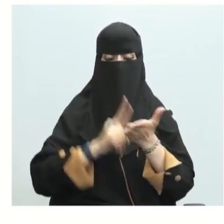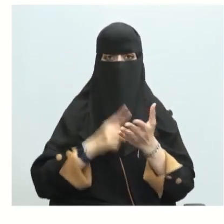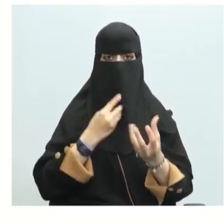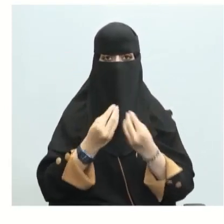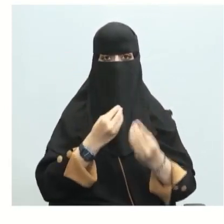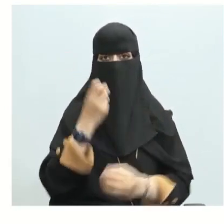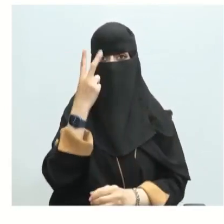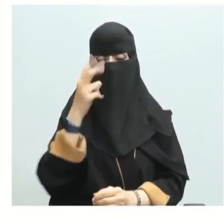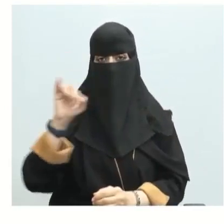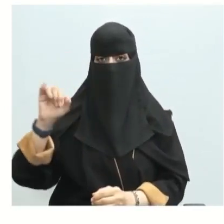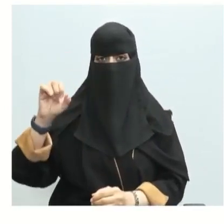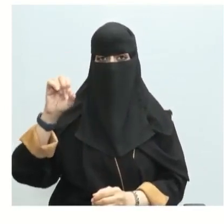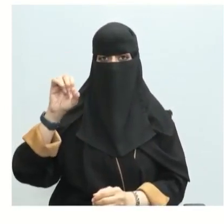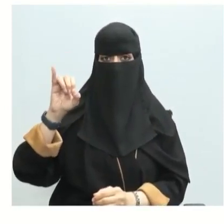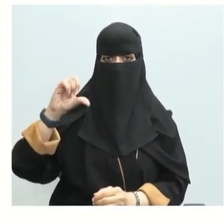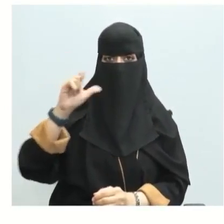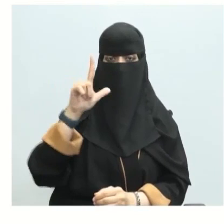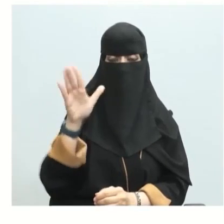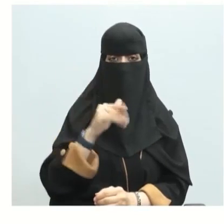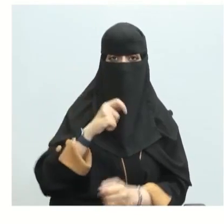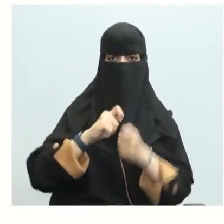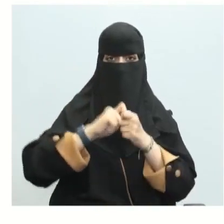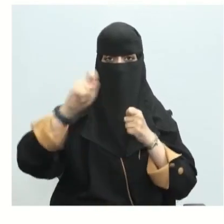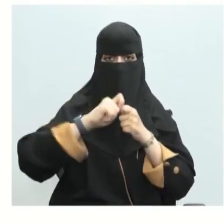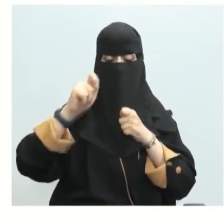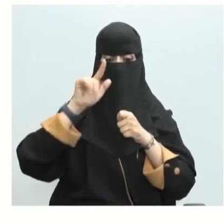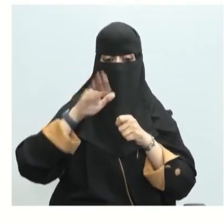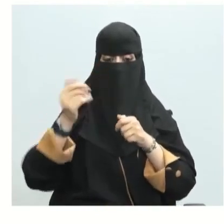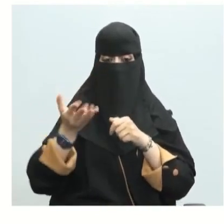يتفاعلان اذا اعد كتابه المعادله اي